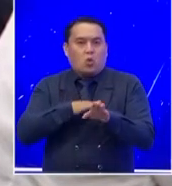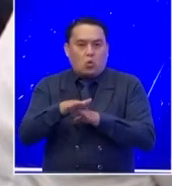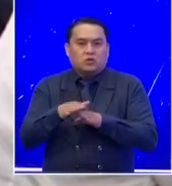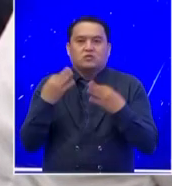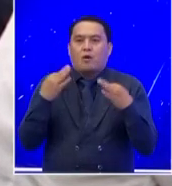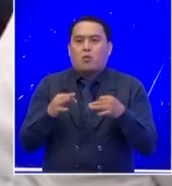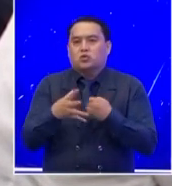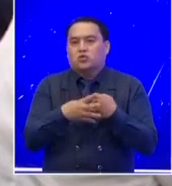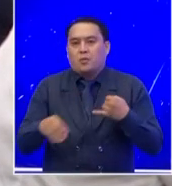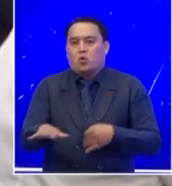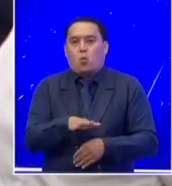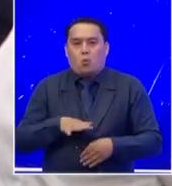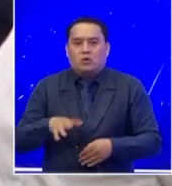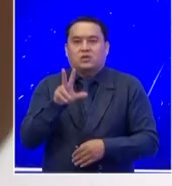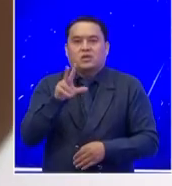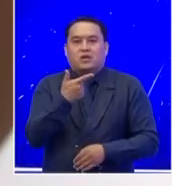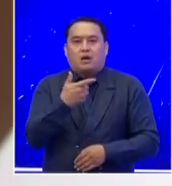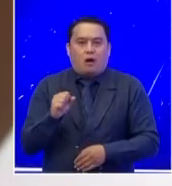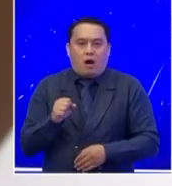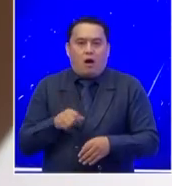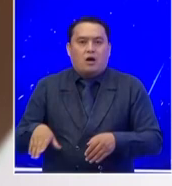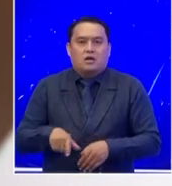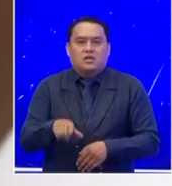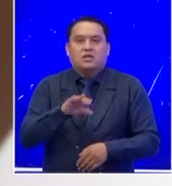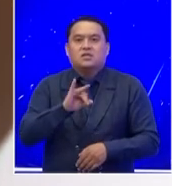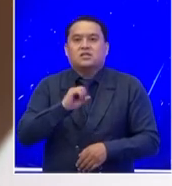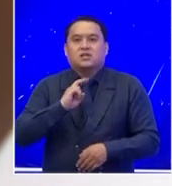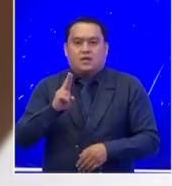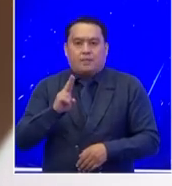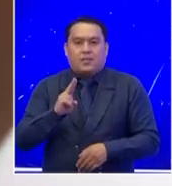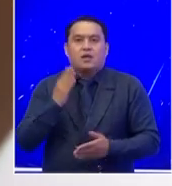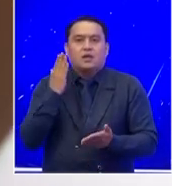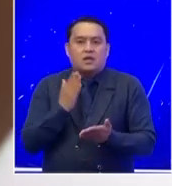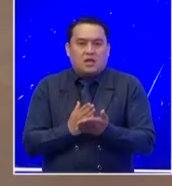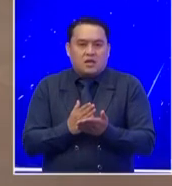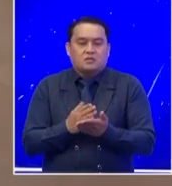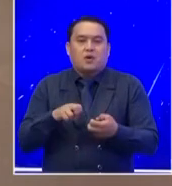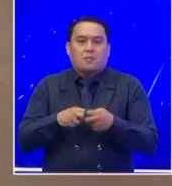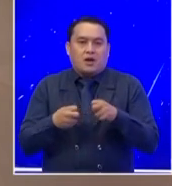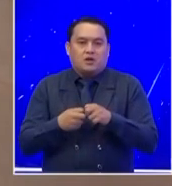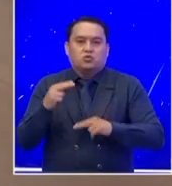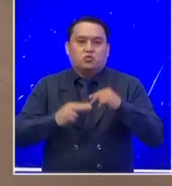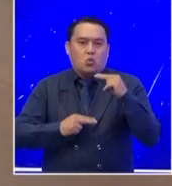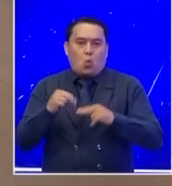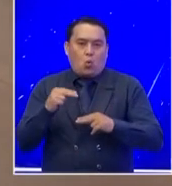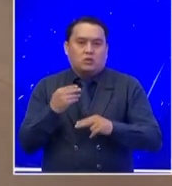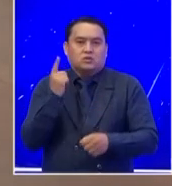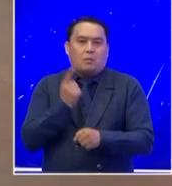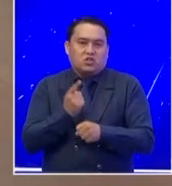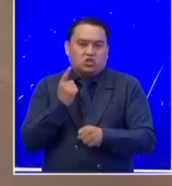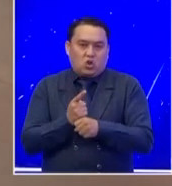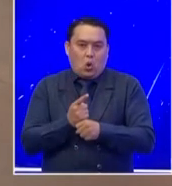свободном земельном участке площадью 3 гектара по руслу реки Исык. Однако есть одна загвоздка. Строить сооружение на ней